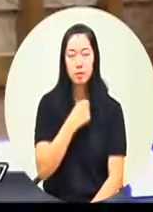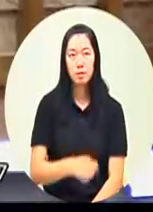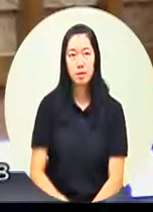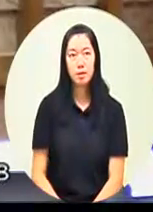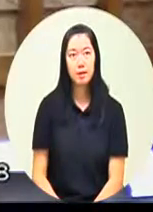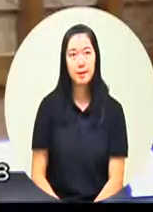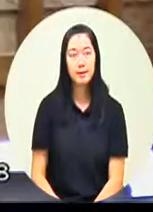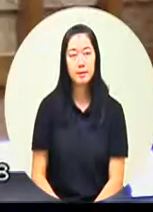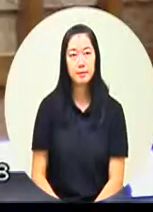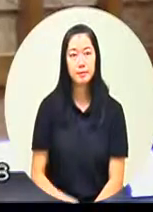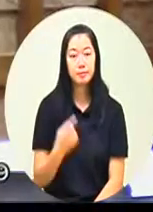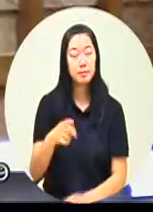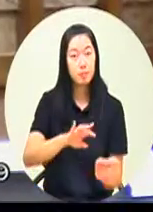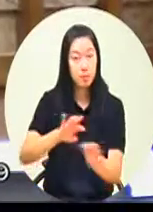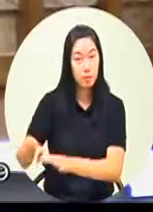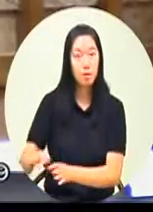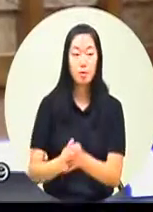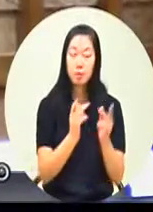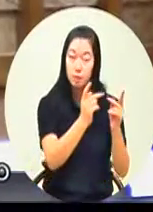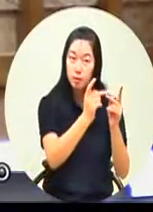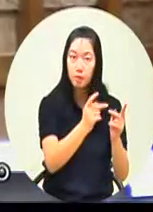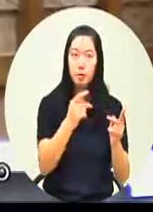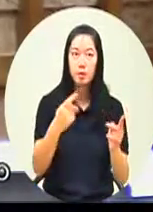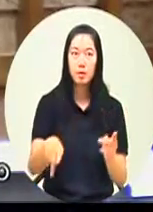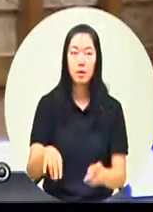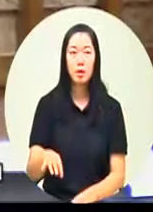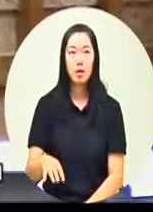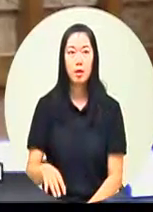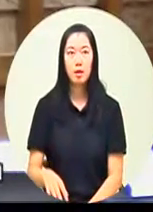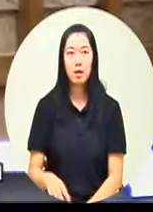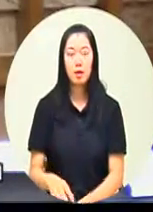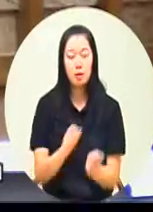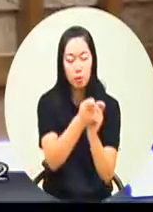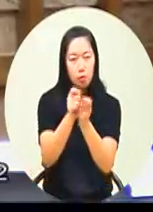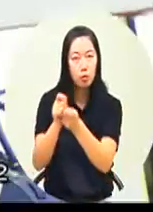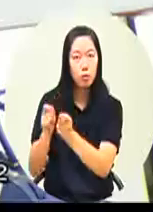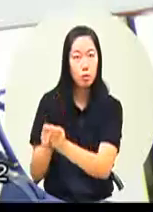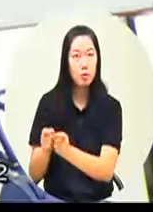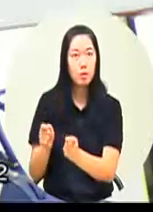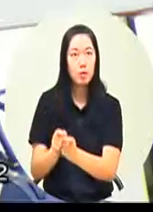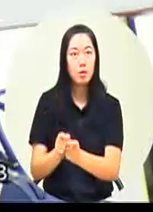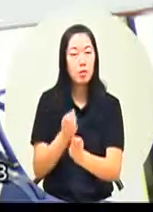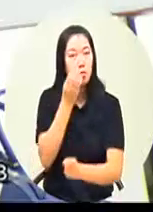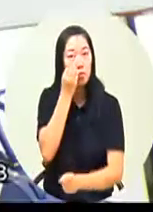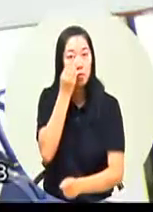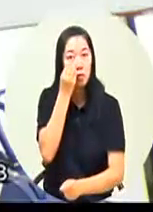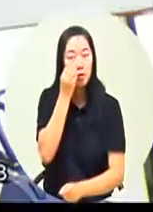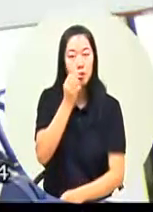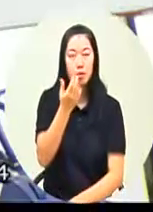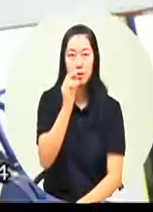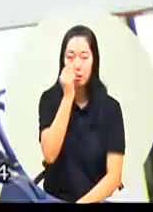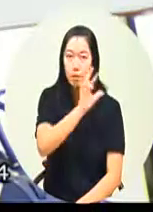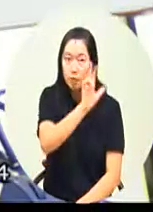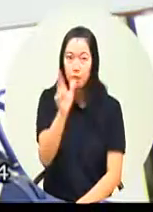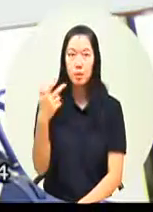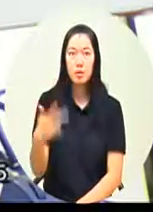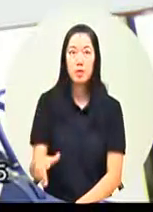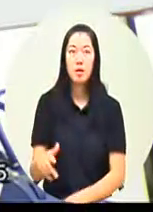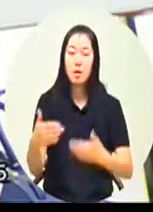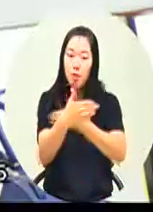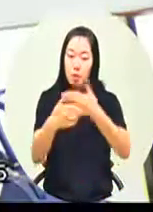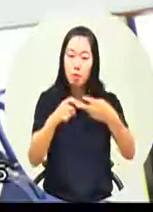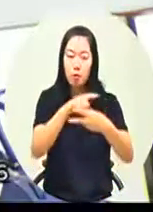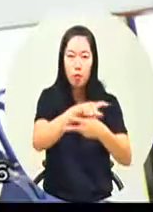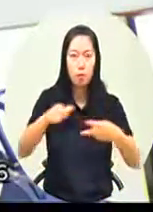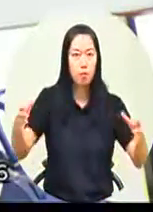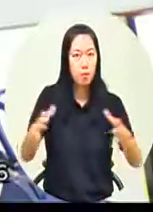其除了我们的捷运、我们的在地的一个观光的特色，还有我们的交通运输，希望大家呢能够我们一起